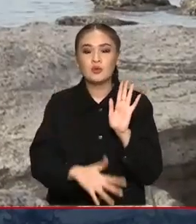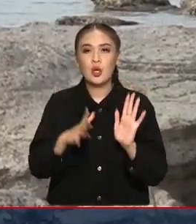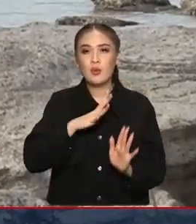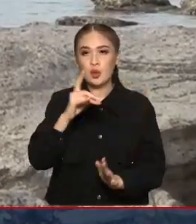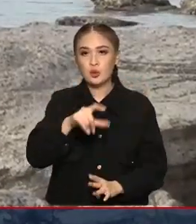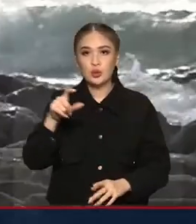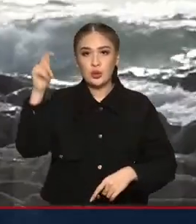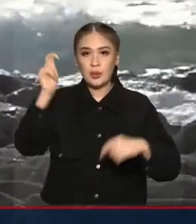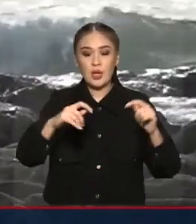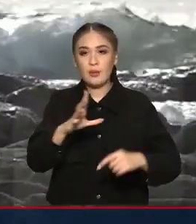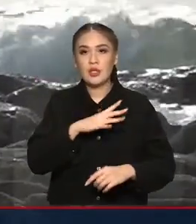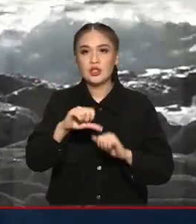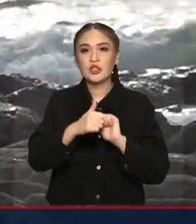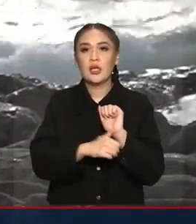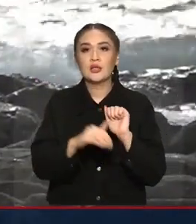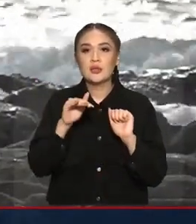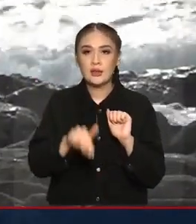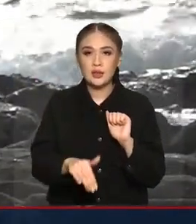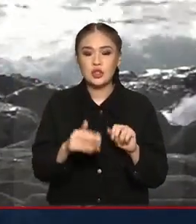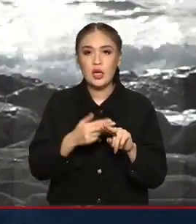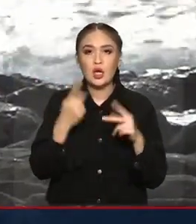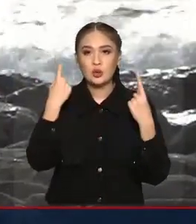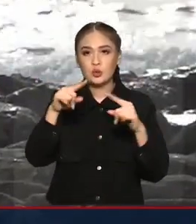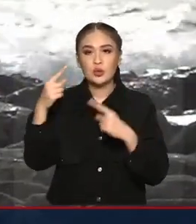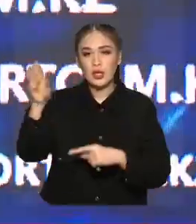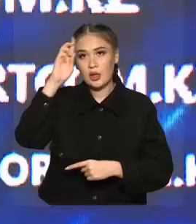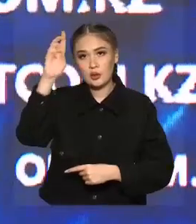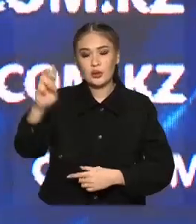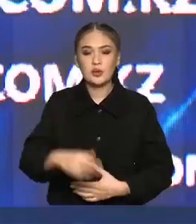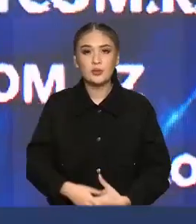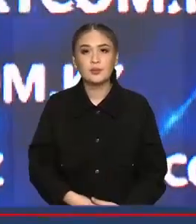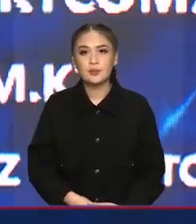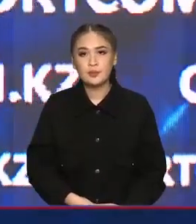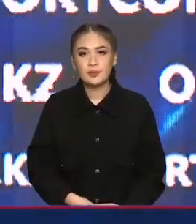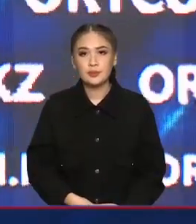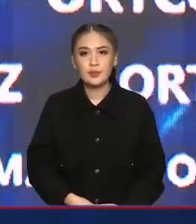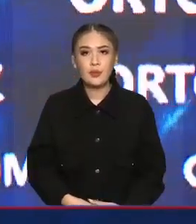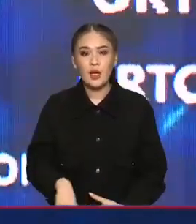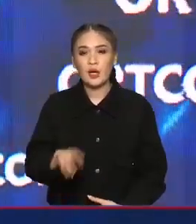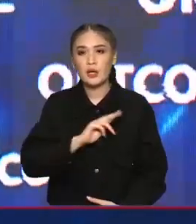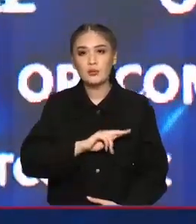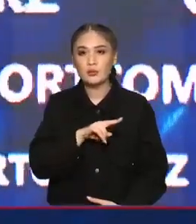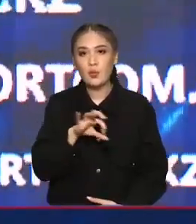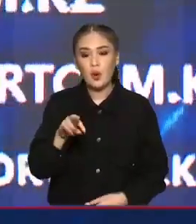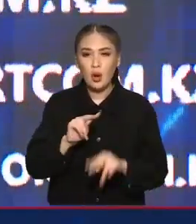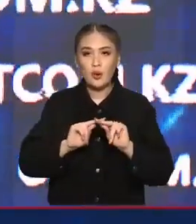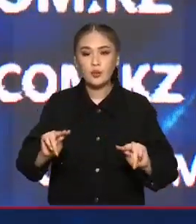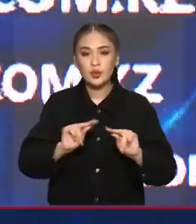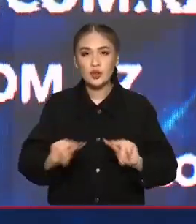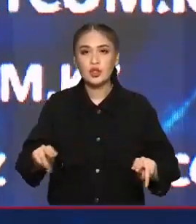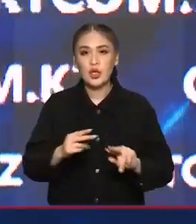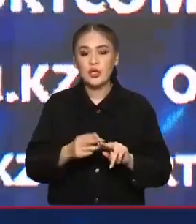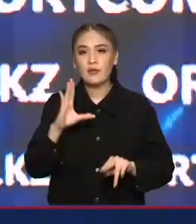путешественников, 16 тысяч из которых – граждане других государств. Нами проводятся работы по обучению